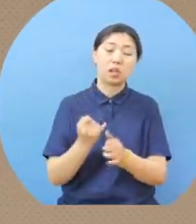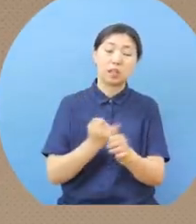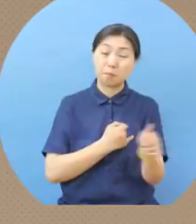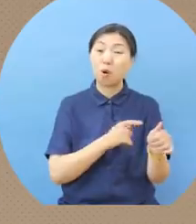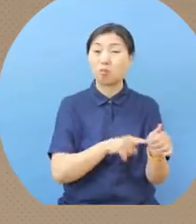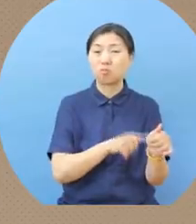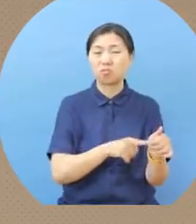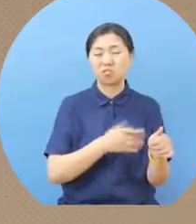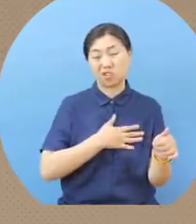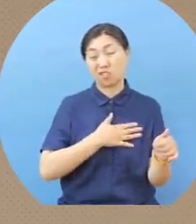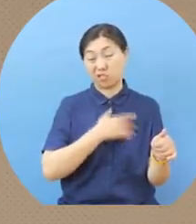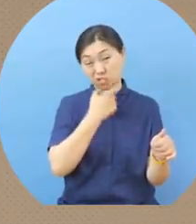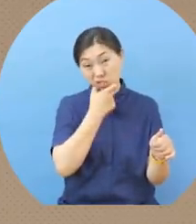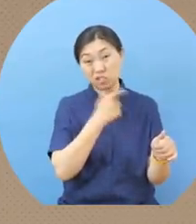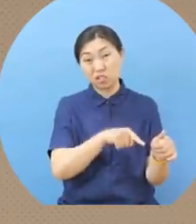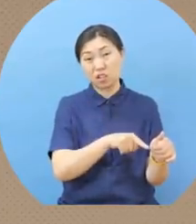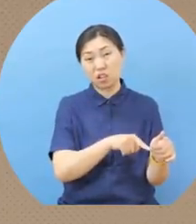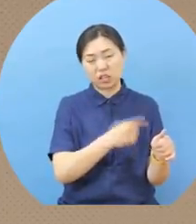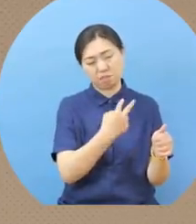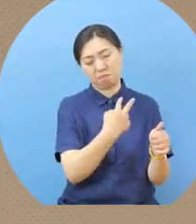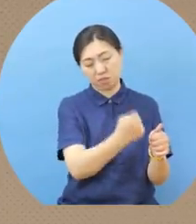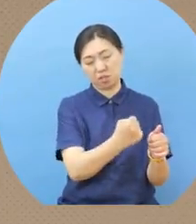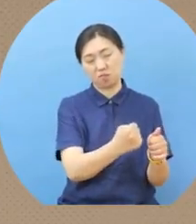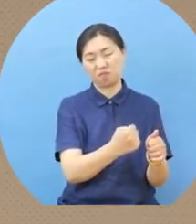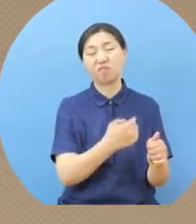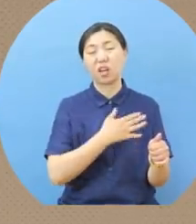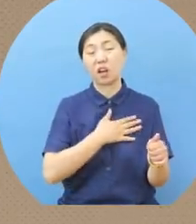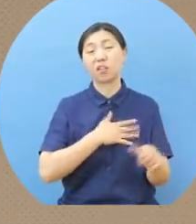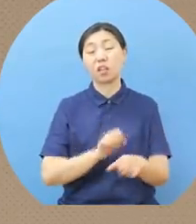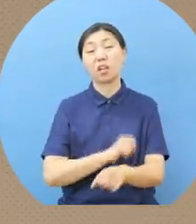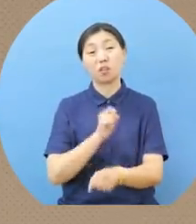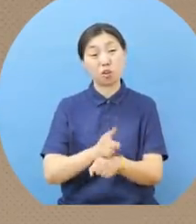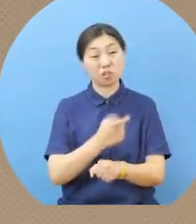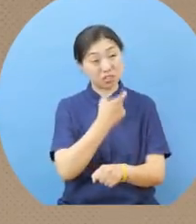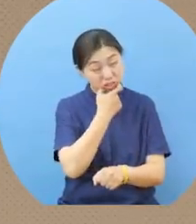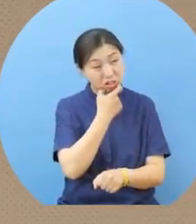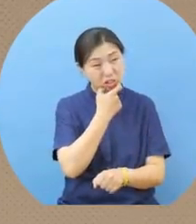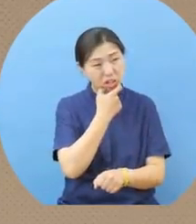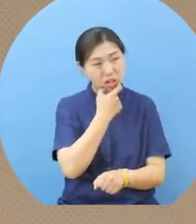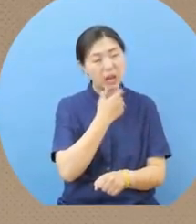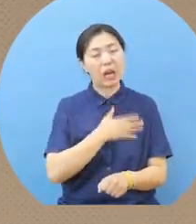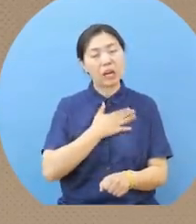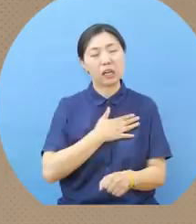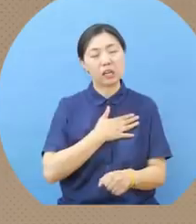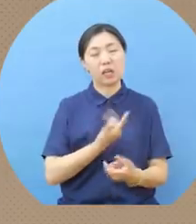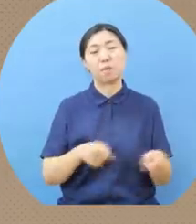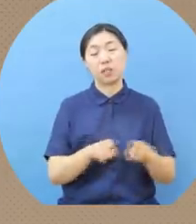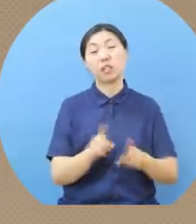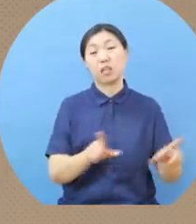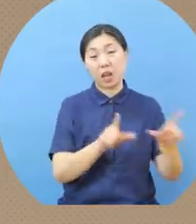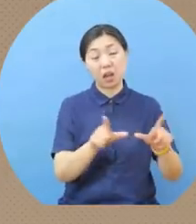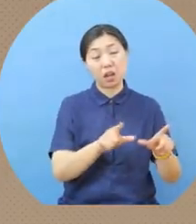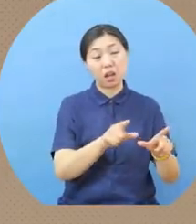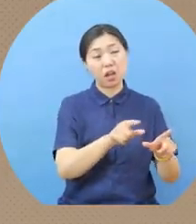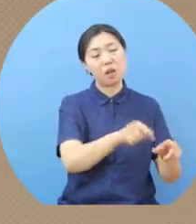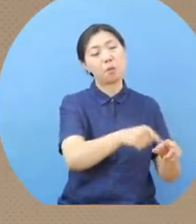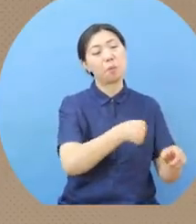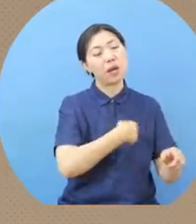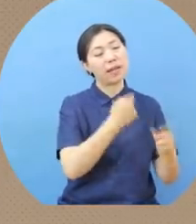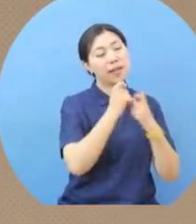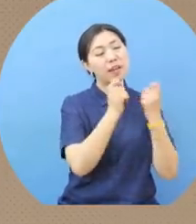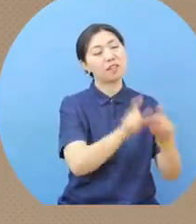남편도 앉아 아이가 싫어 아니까 뭐 내가 딴 소개 없이 라구나 그래도 수 좀 사라 보다가 필요하면